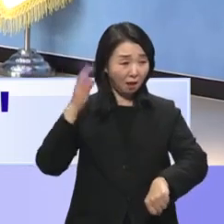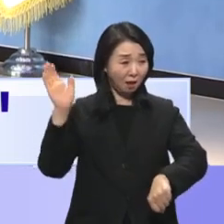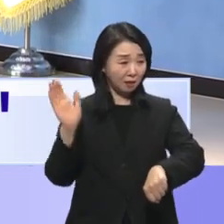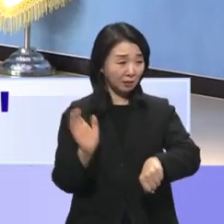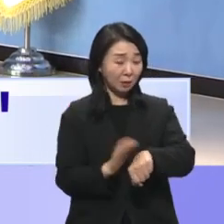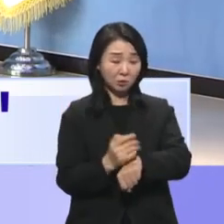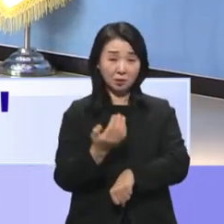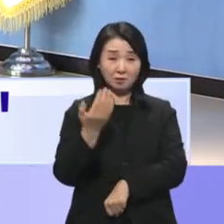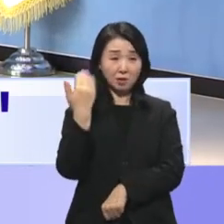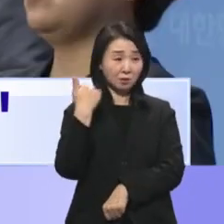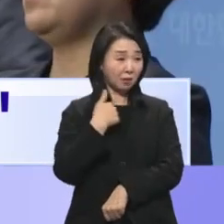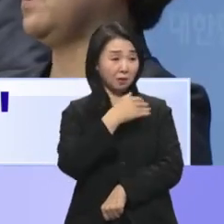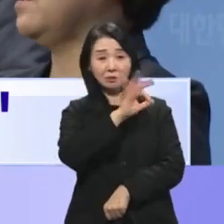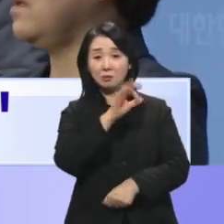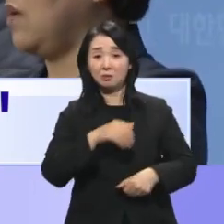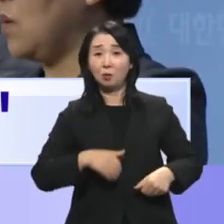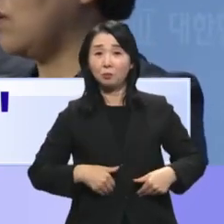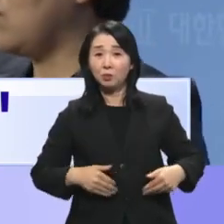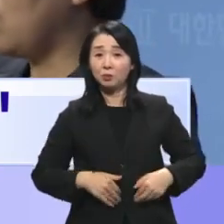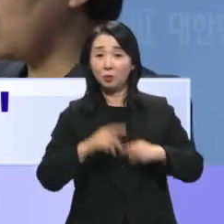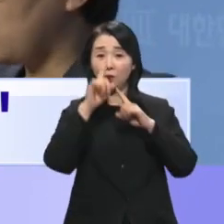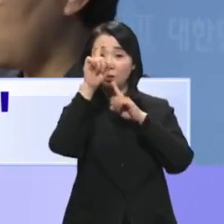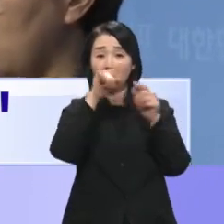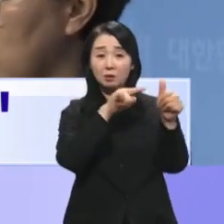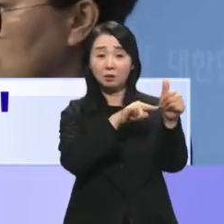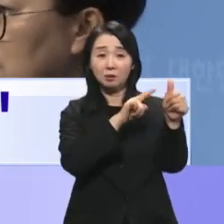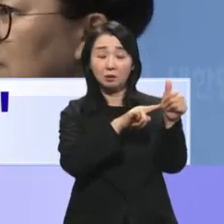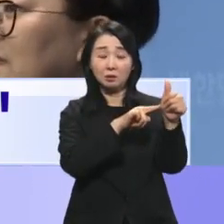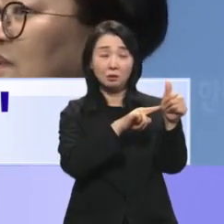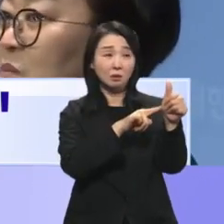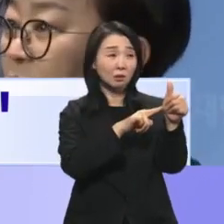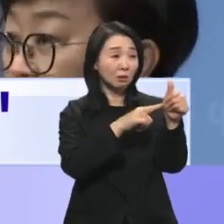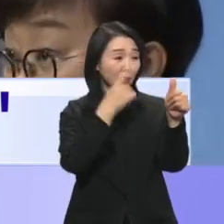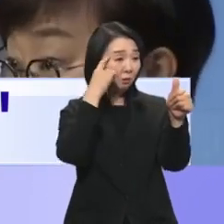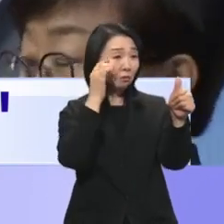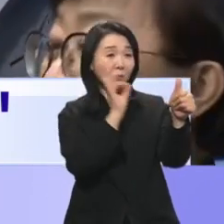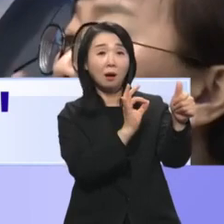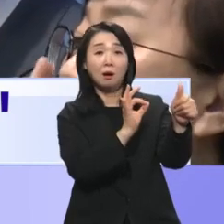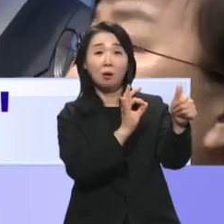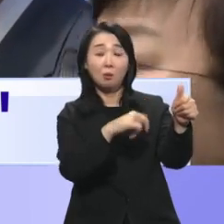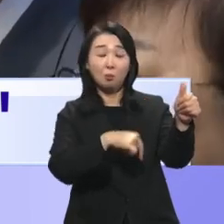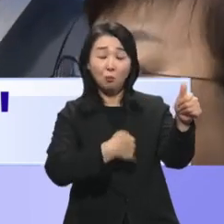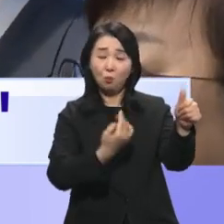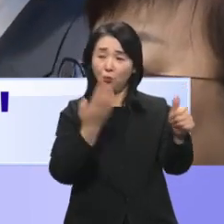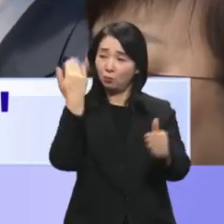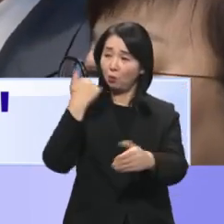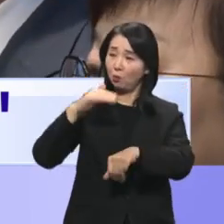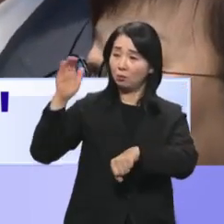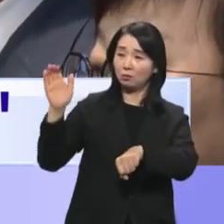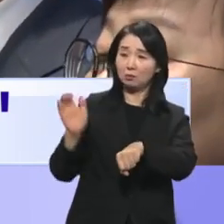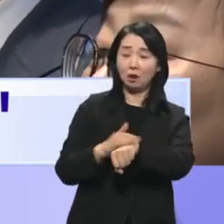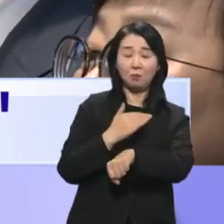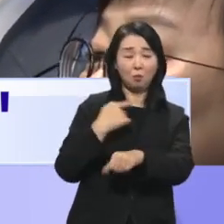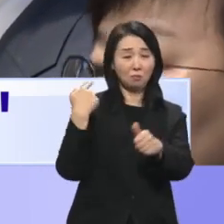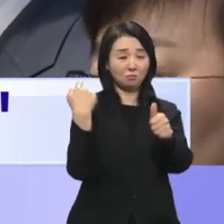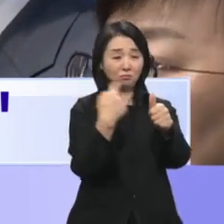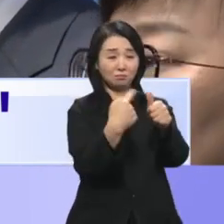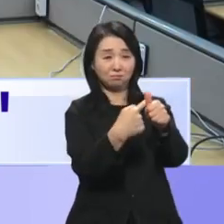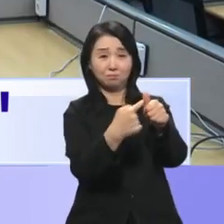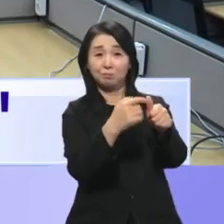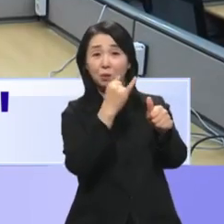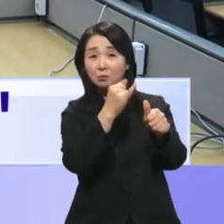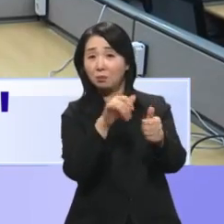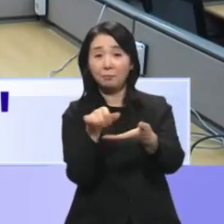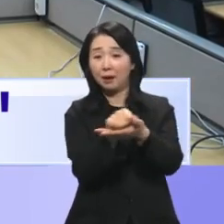오류도 인정을 해야 되거든요. 하지만 이준석 전 대표가 해왔던 수많은 주장들을 보면 본인이 지난날의 오류에 대해서 지적하는 사람들에 대해서는